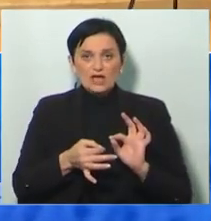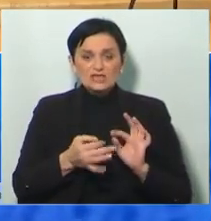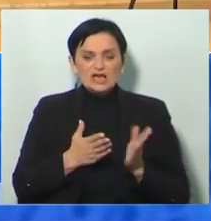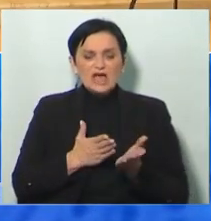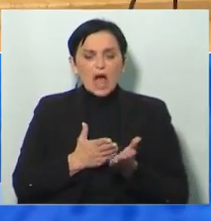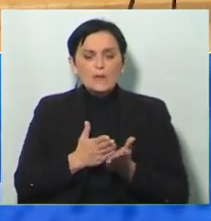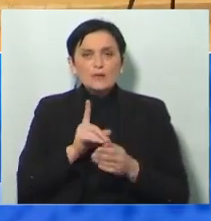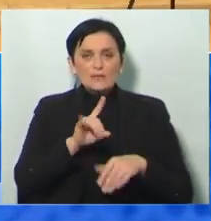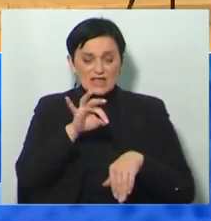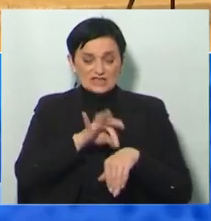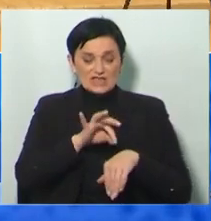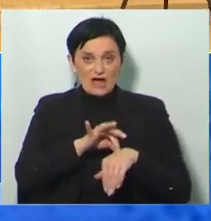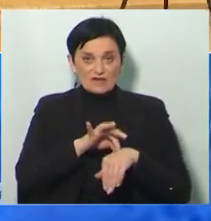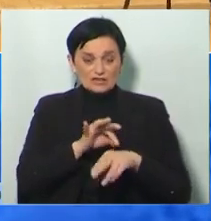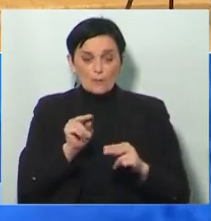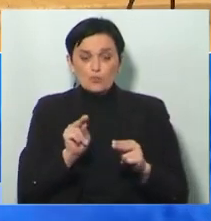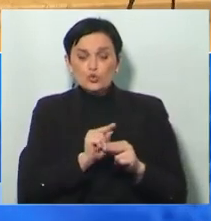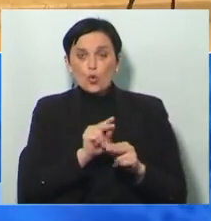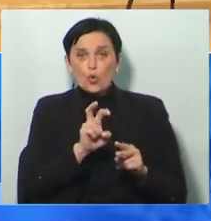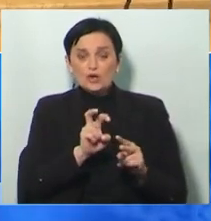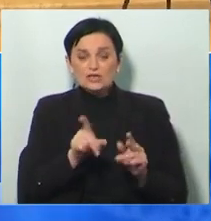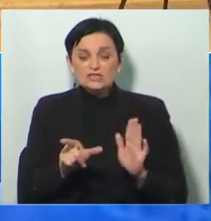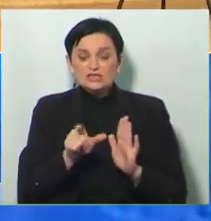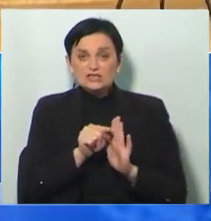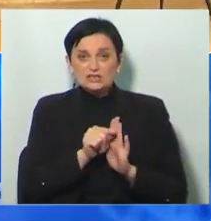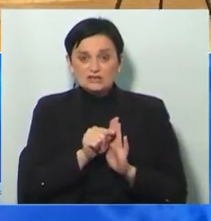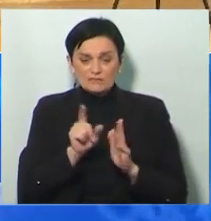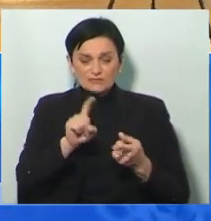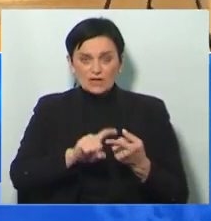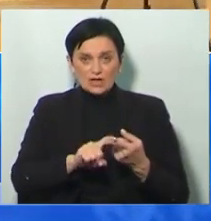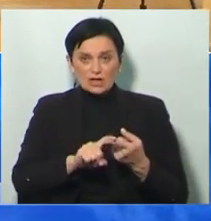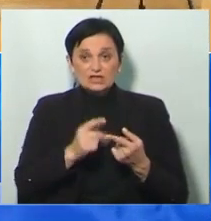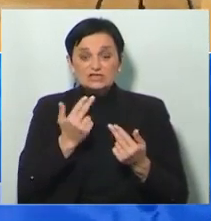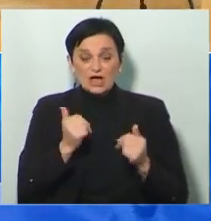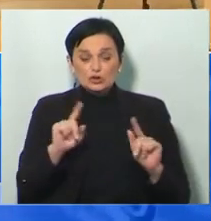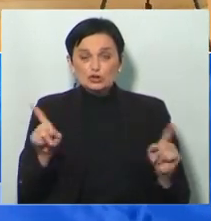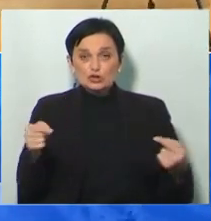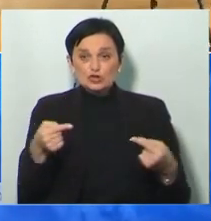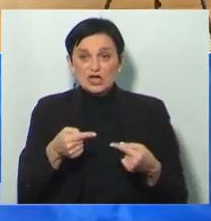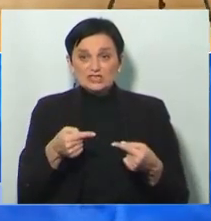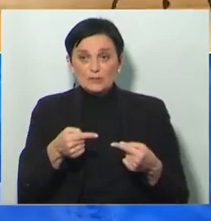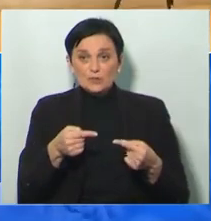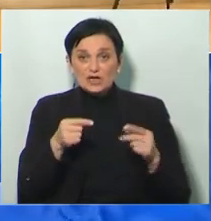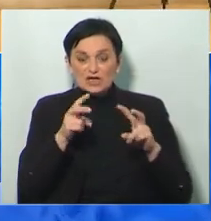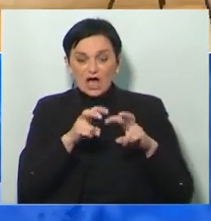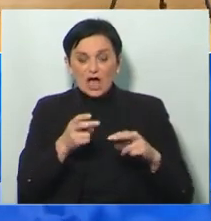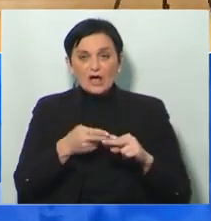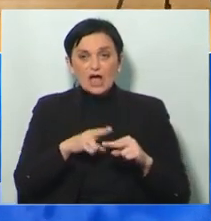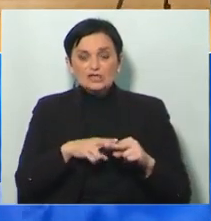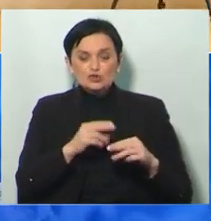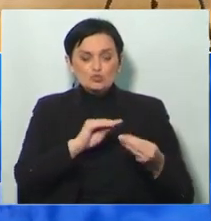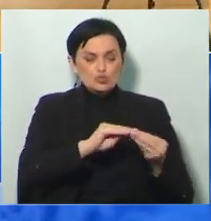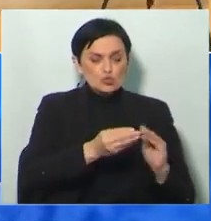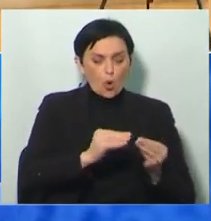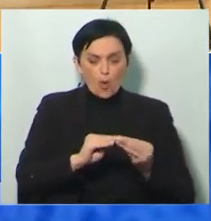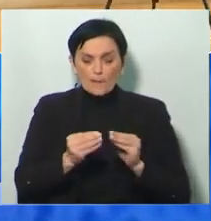ანუ დაავადების პროფილაქტიკასთან დაკავშირებული ამოცანის შესრულებას და შესაბამის გასინჯებს იმისათვის, რომ ესა თუ ის პრობლემა